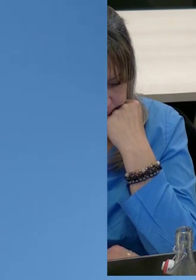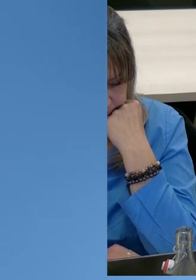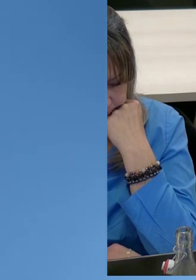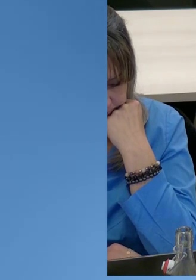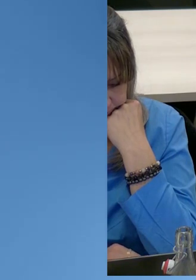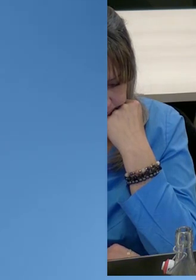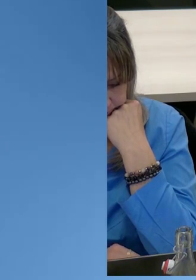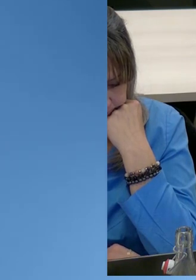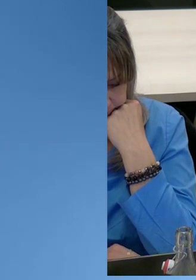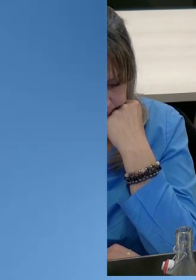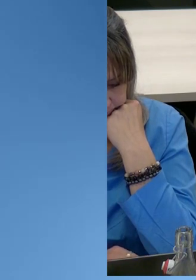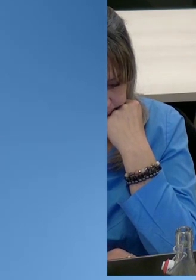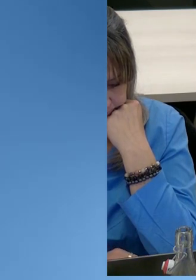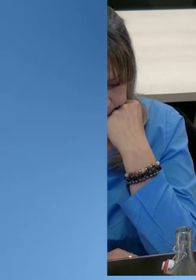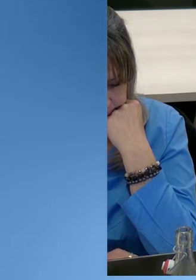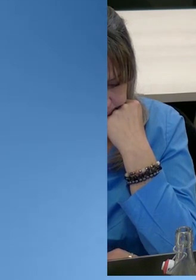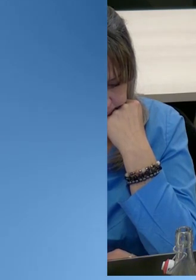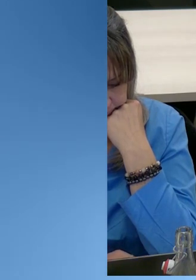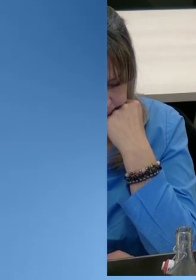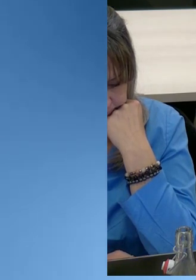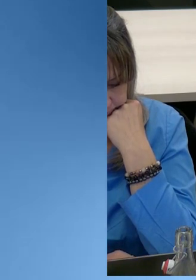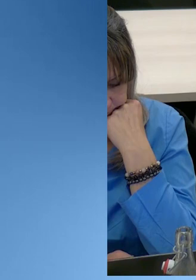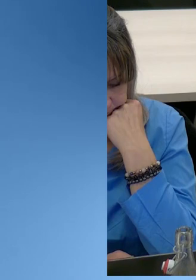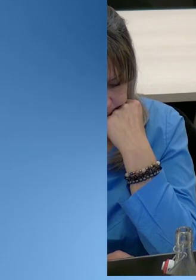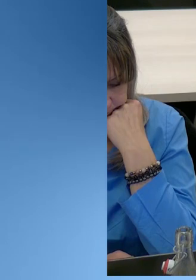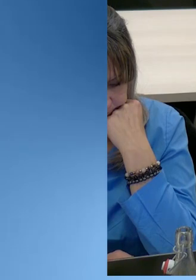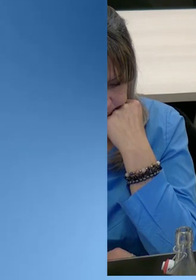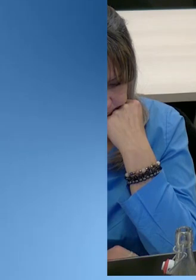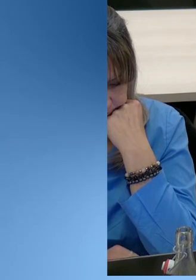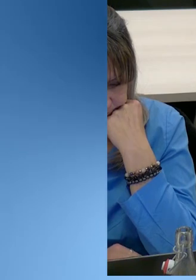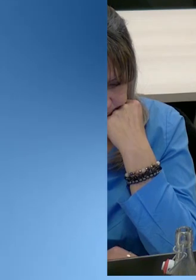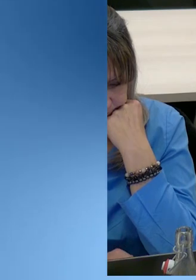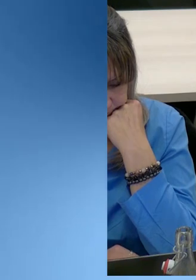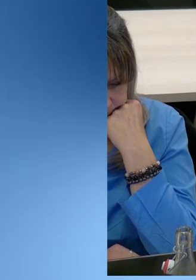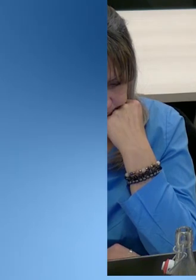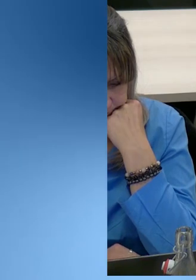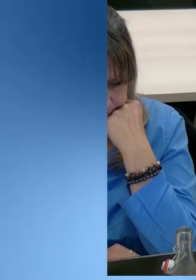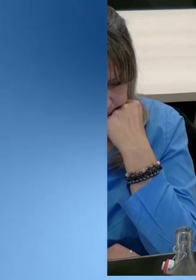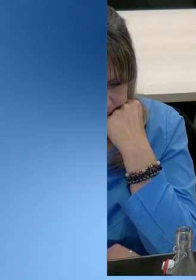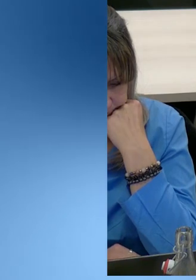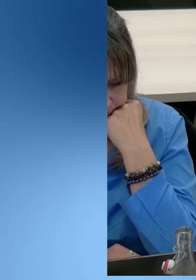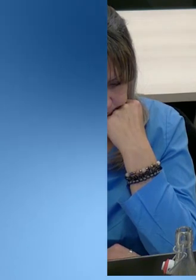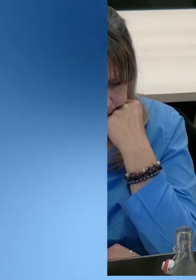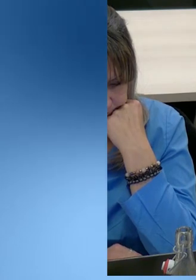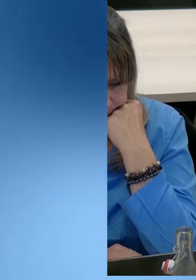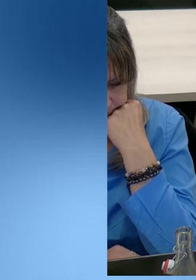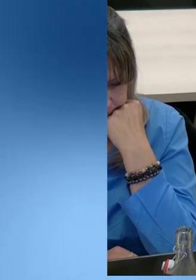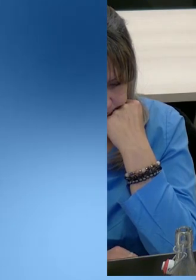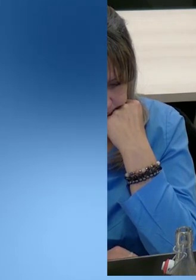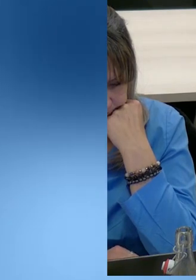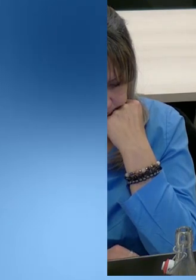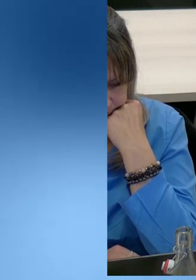chiffres sachant que c'est C chiffres que vous avez qui sont facilement transmissible et que qui existe